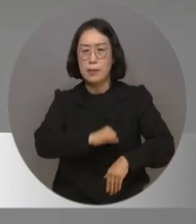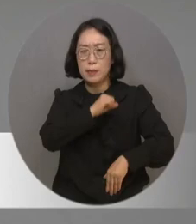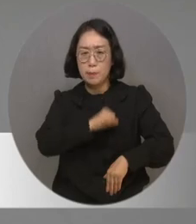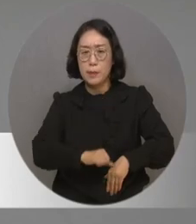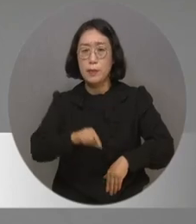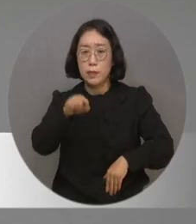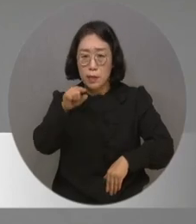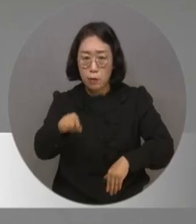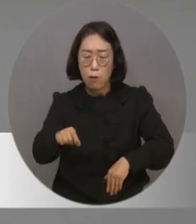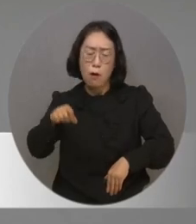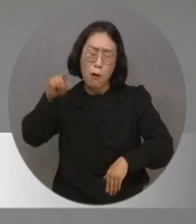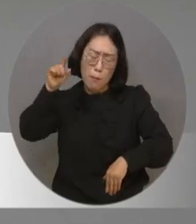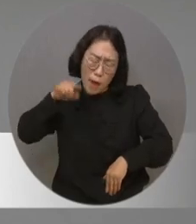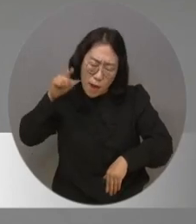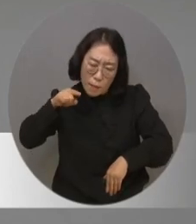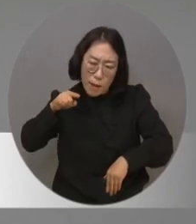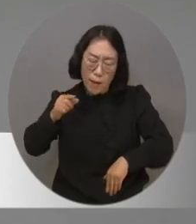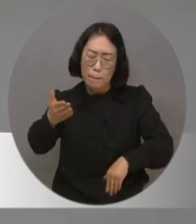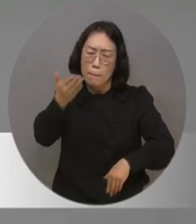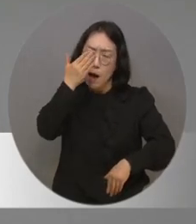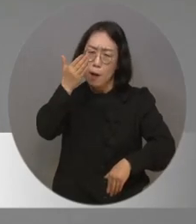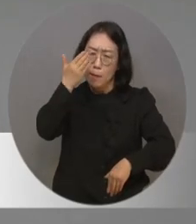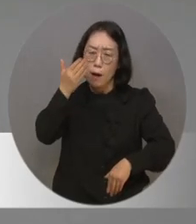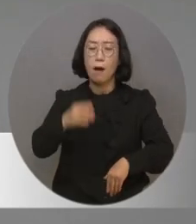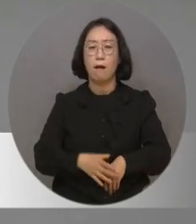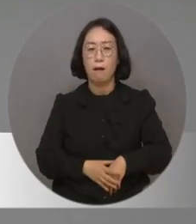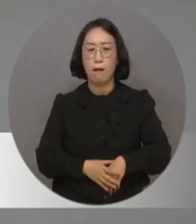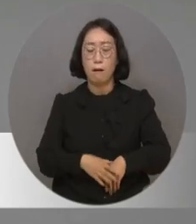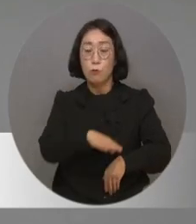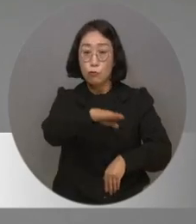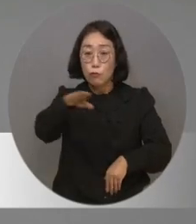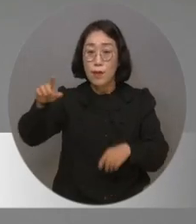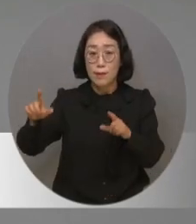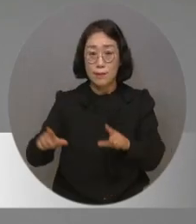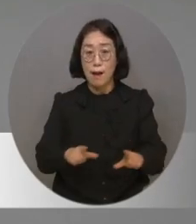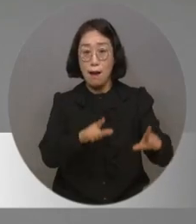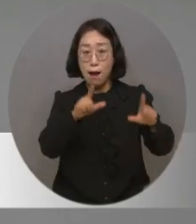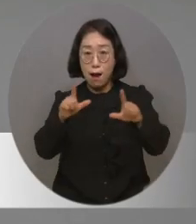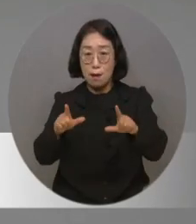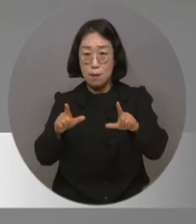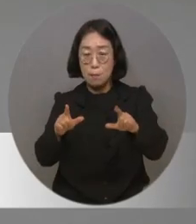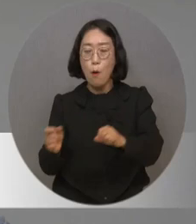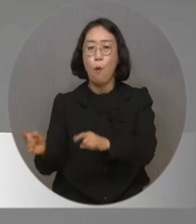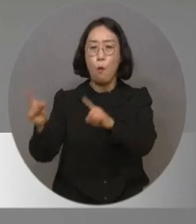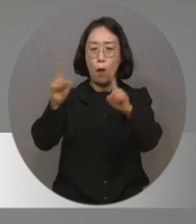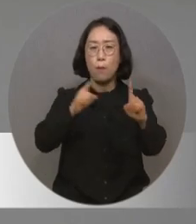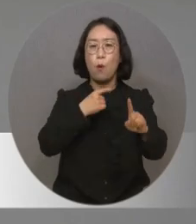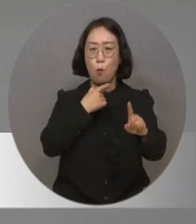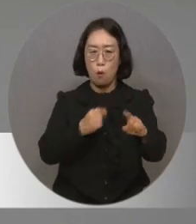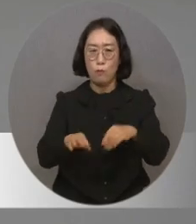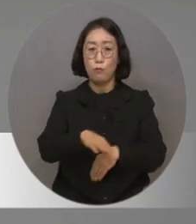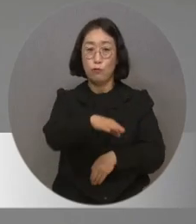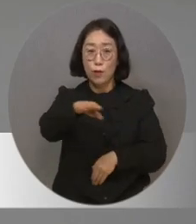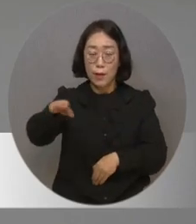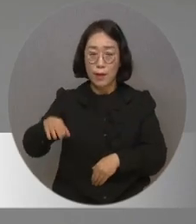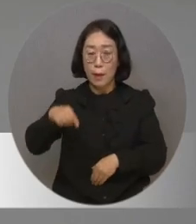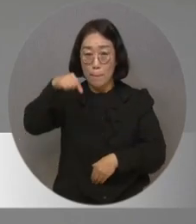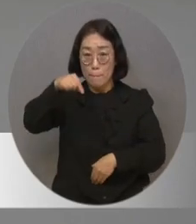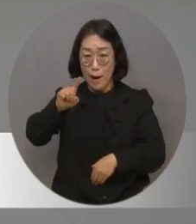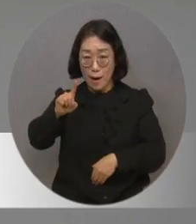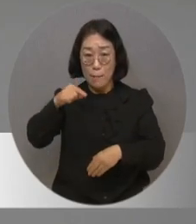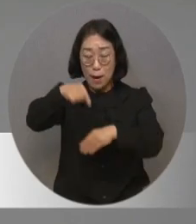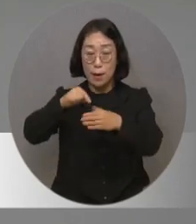그것이 일상인 삶. 우리의 삶도 일상이 회복되기를 바랍니다. 우리들은 한